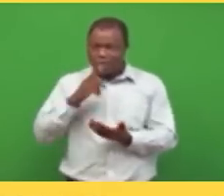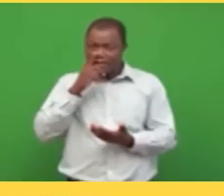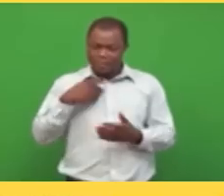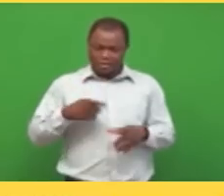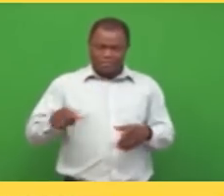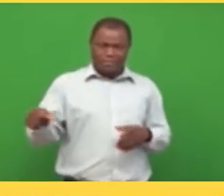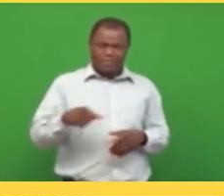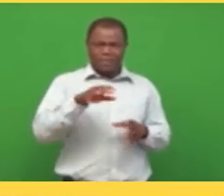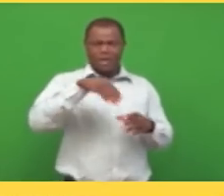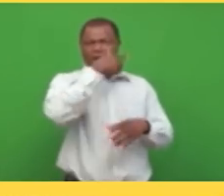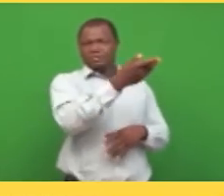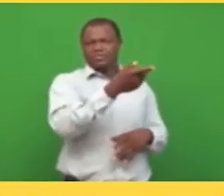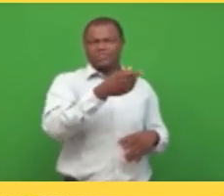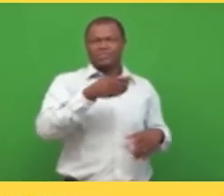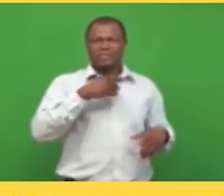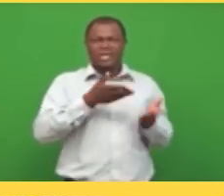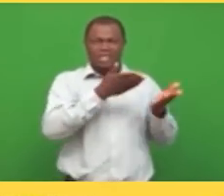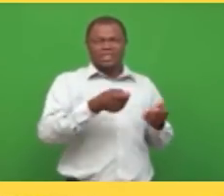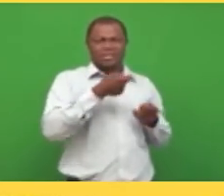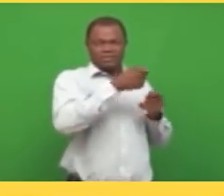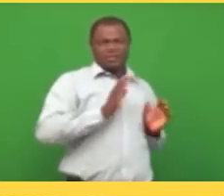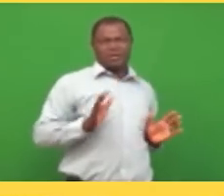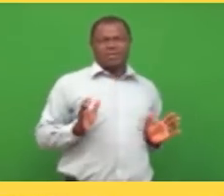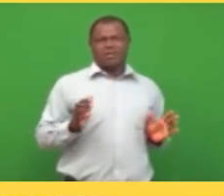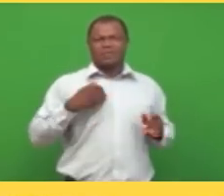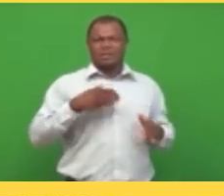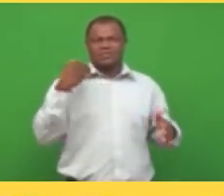Kana ndoenda kuimba yekunze uko handinobudisi makeke